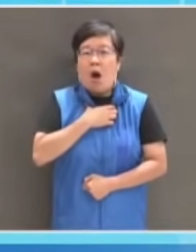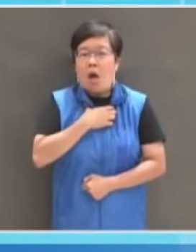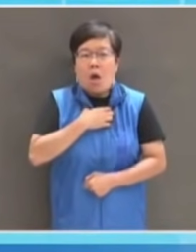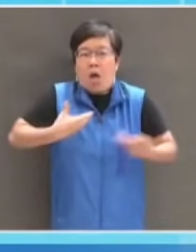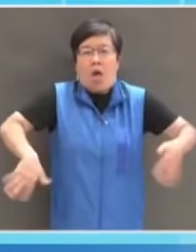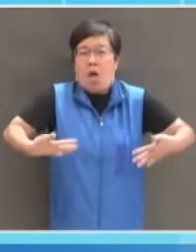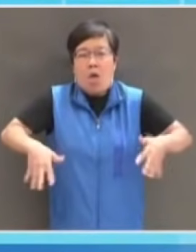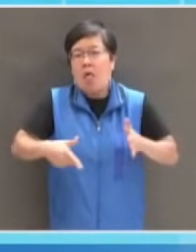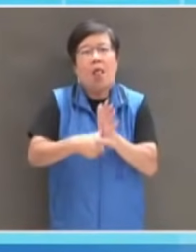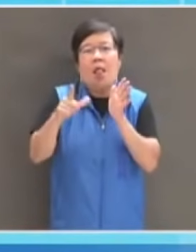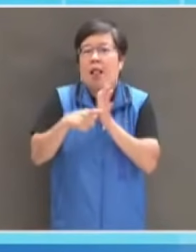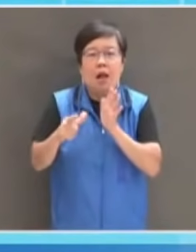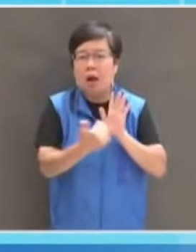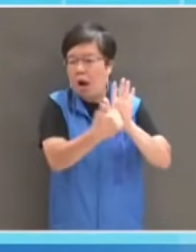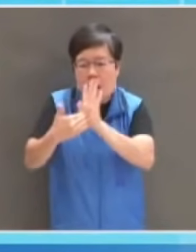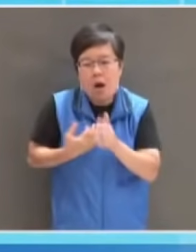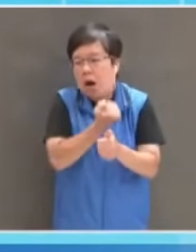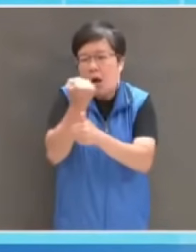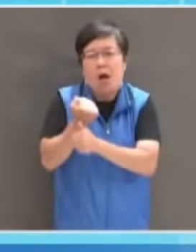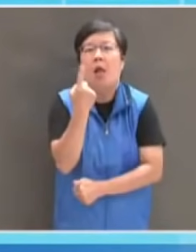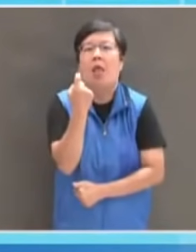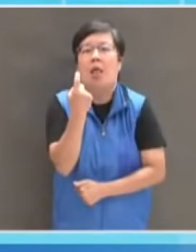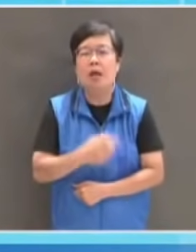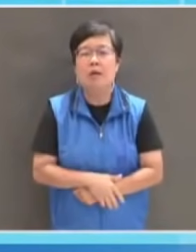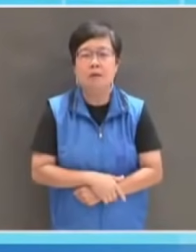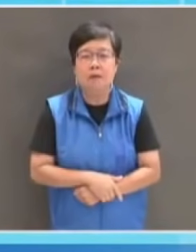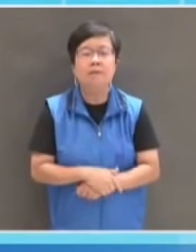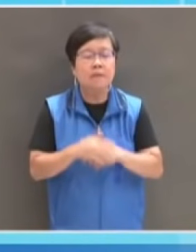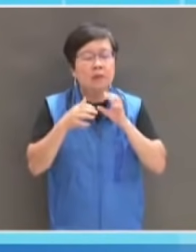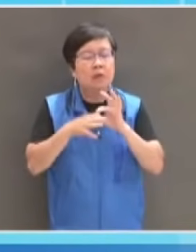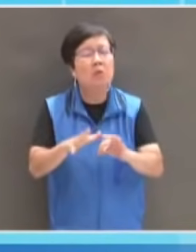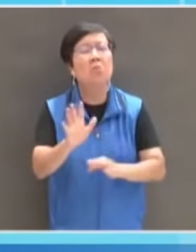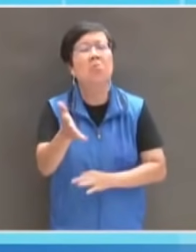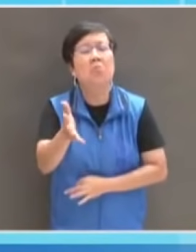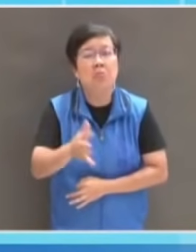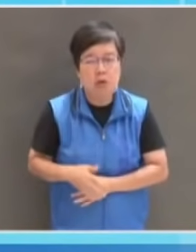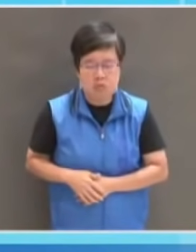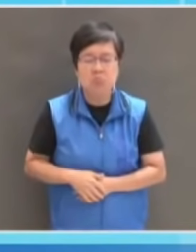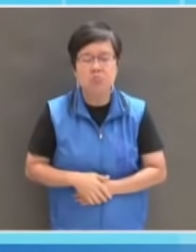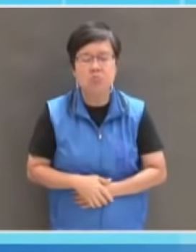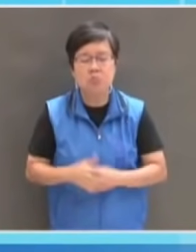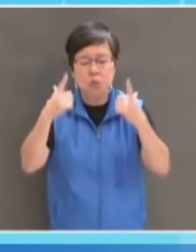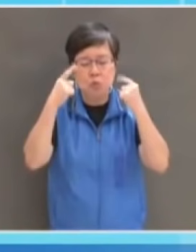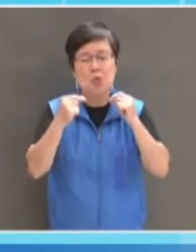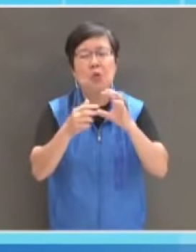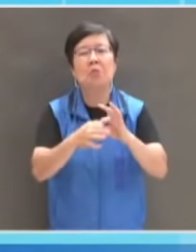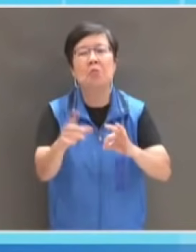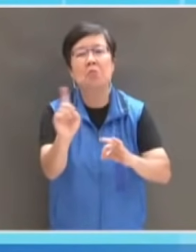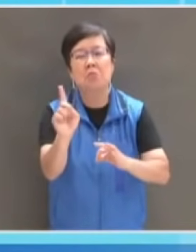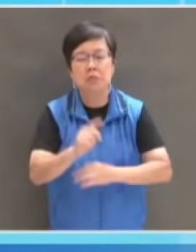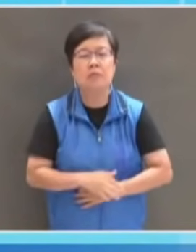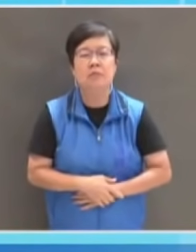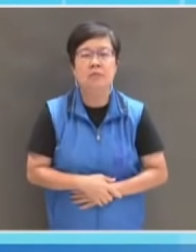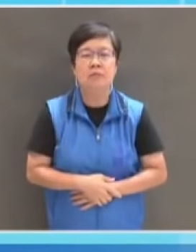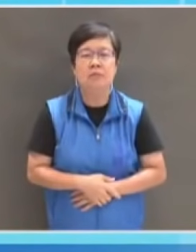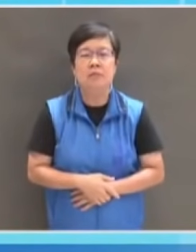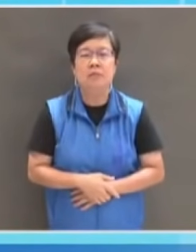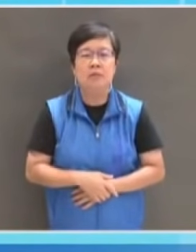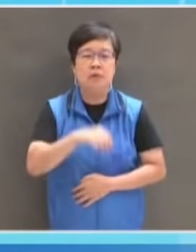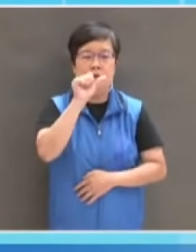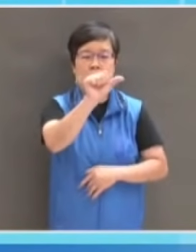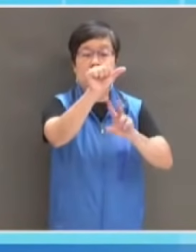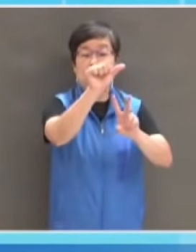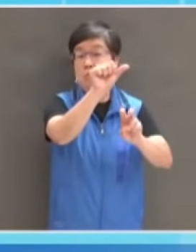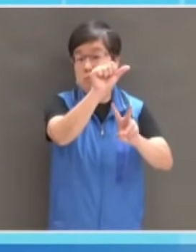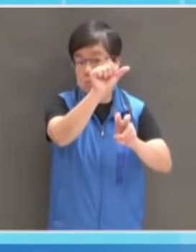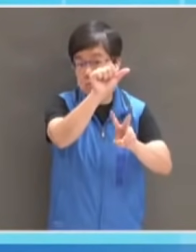及，无法控制。这个最主要的一个因素，是因为在五月二十